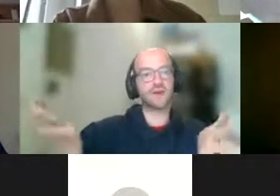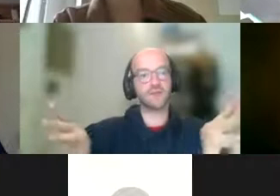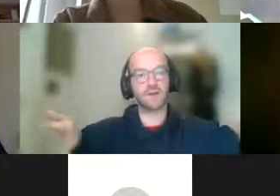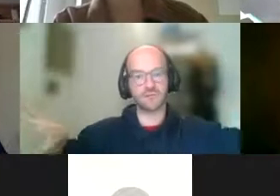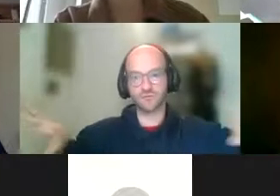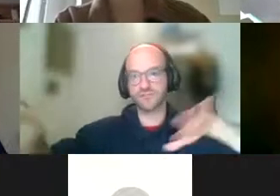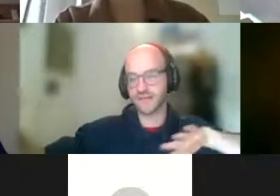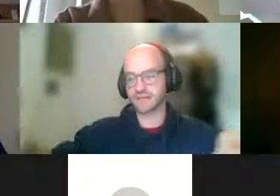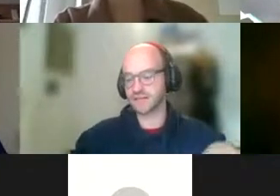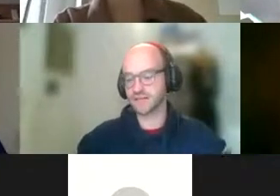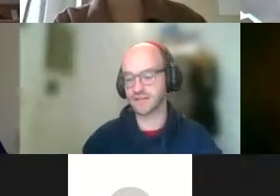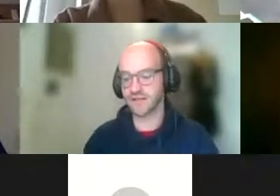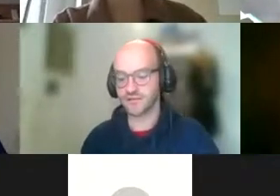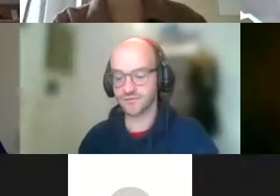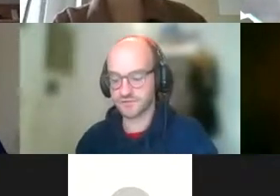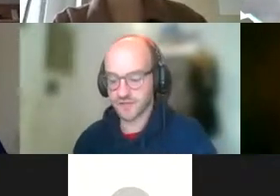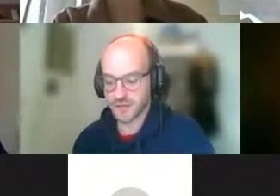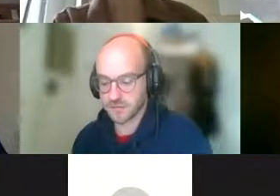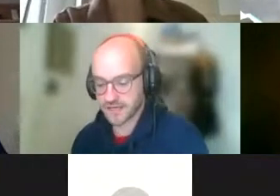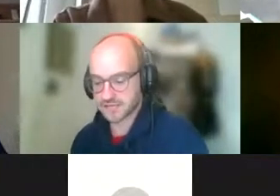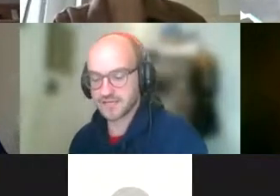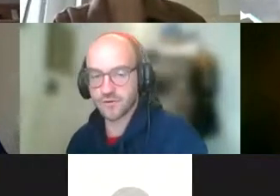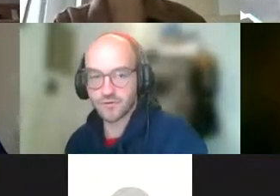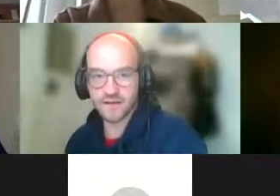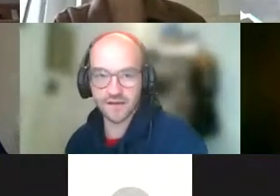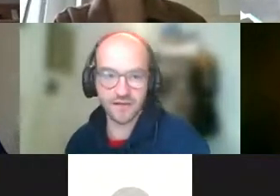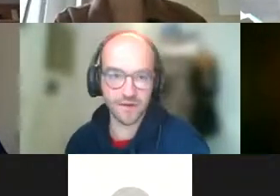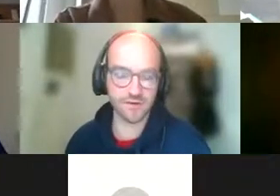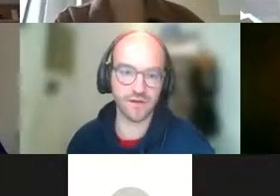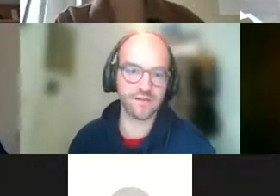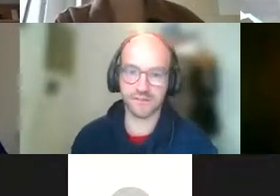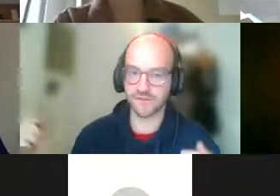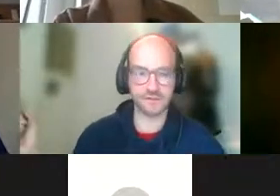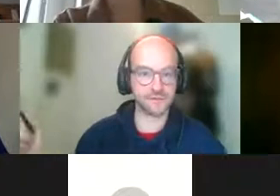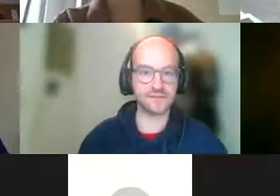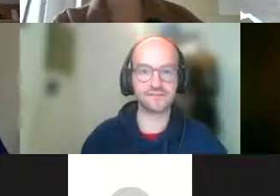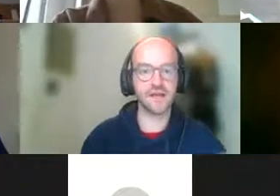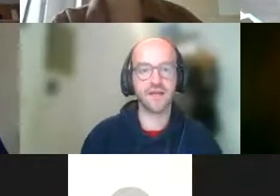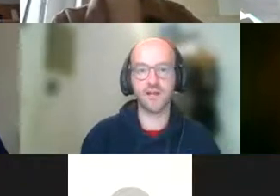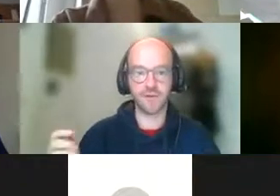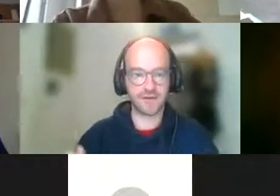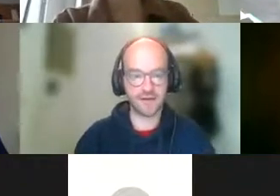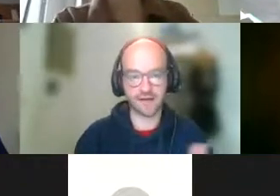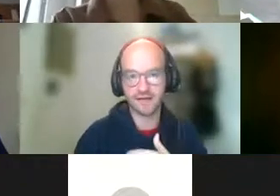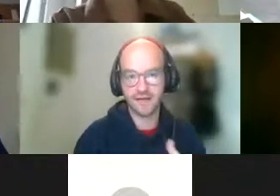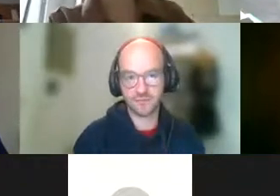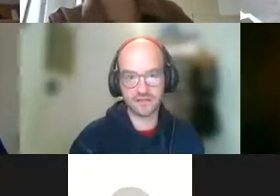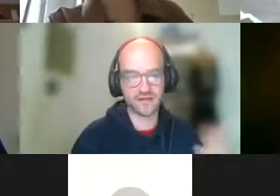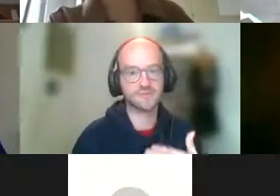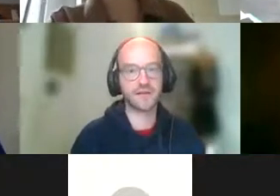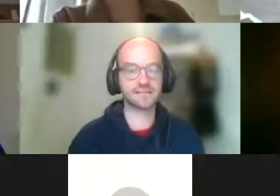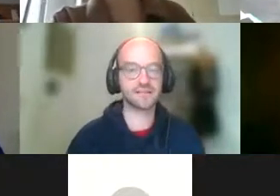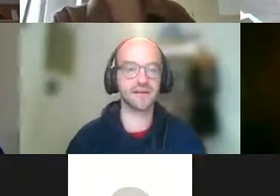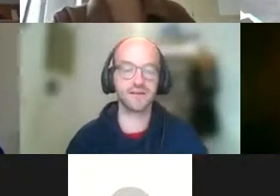duidelijk met goed gescheiden van elkaar. Dus ga je zeker ook bij ten rade bij je collega's van andere gemeentes. Help elkaar, geef elkaar, bied